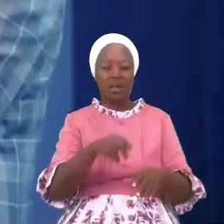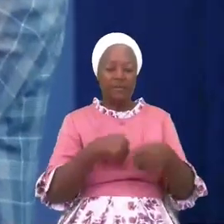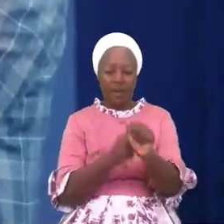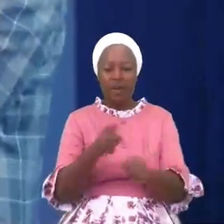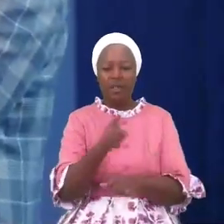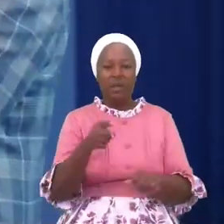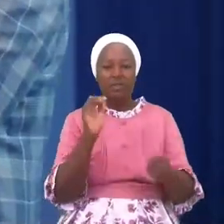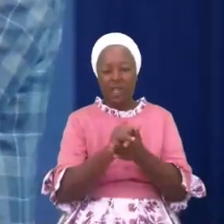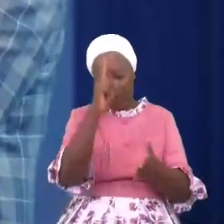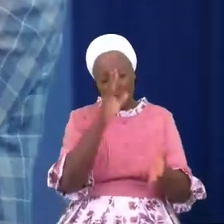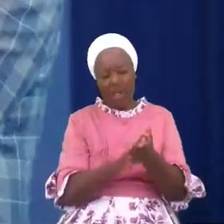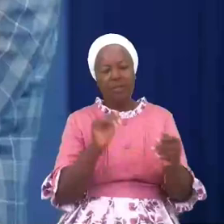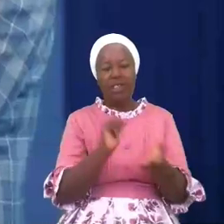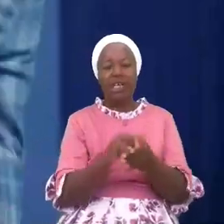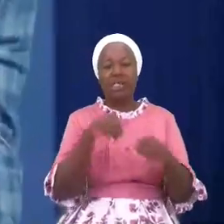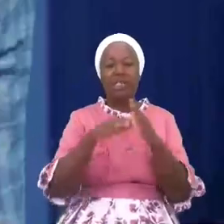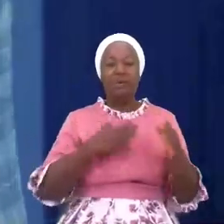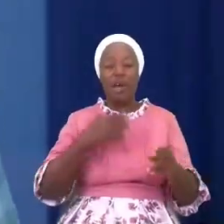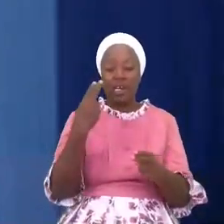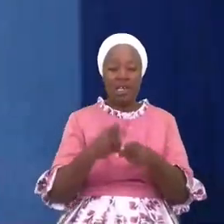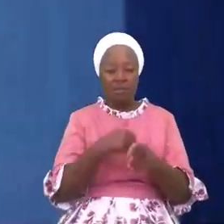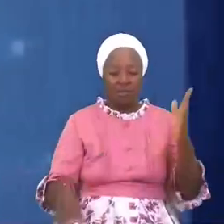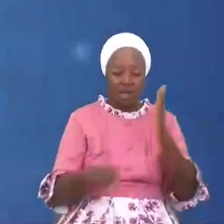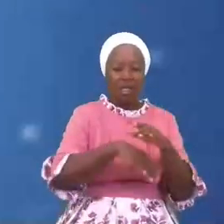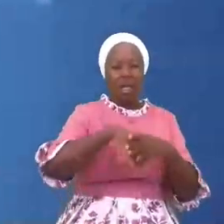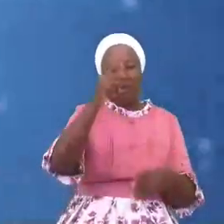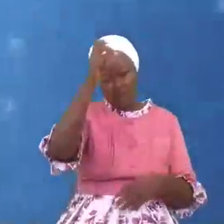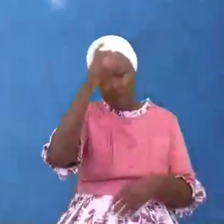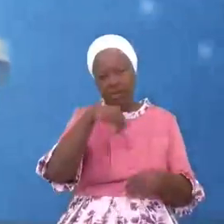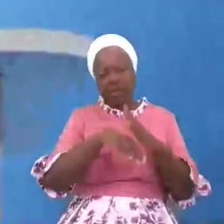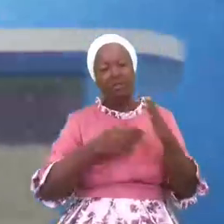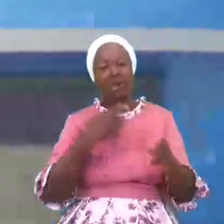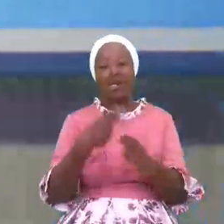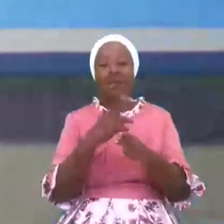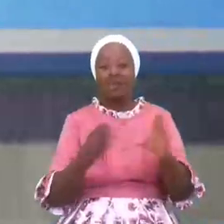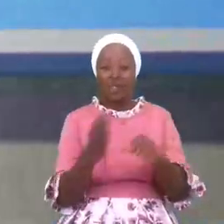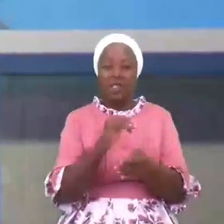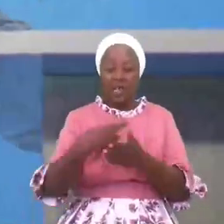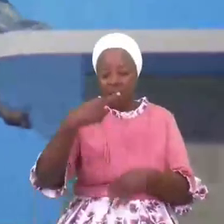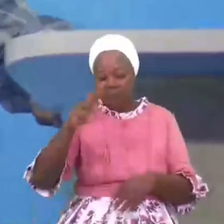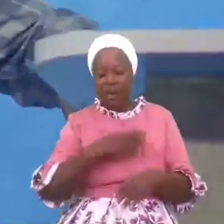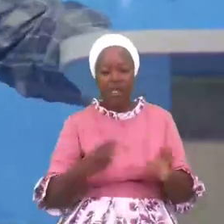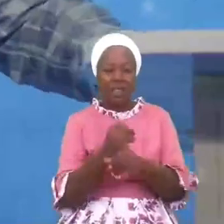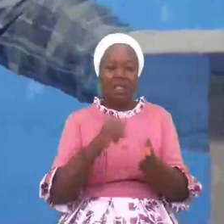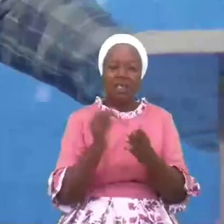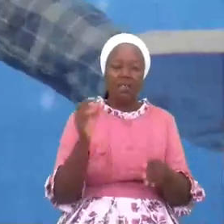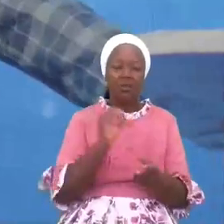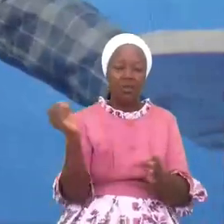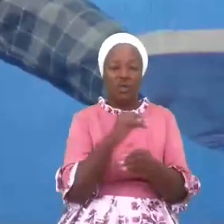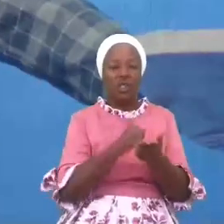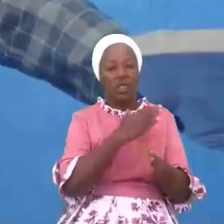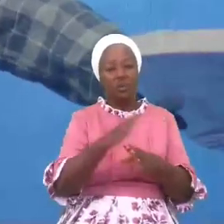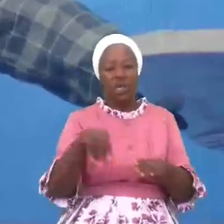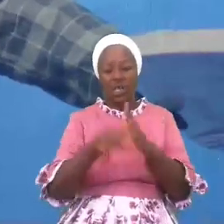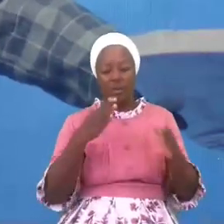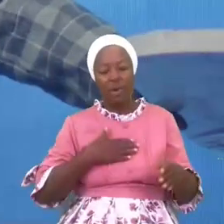nom. Ils chasseront les démons en mon nom. Ils prendront ses épaules, les jetteront en mon nom. S'ils